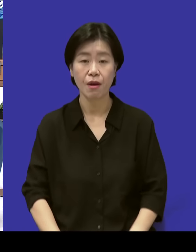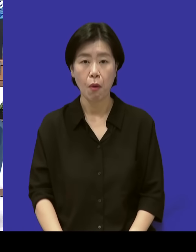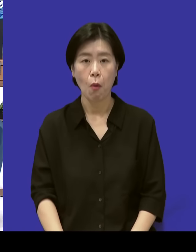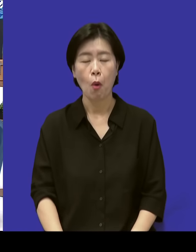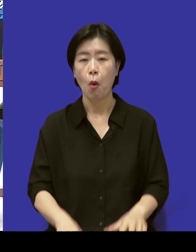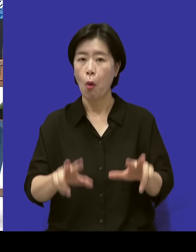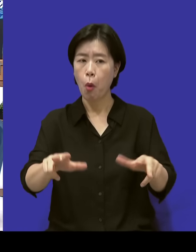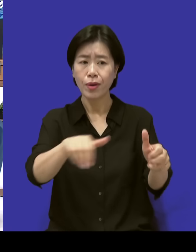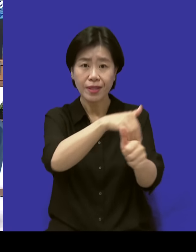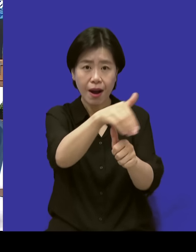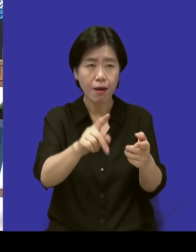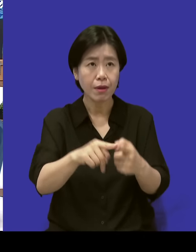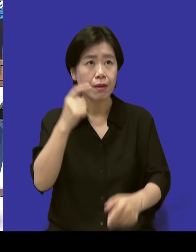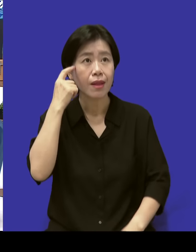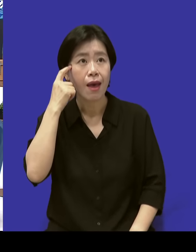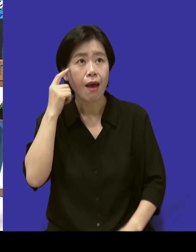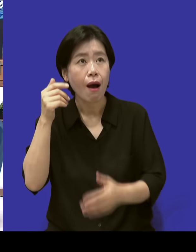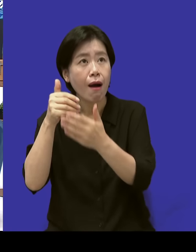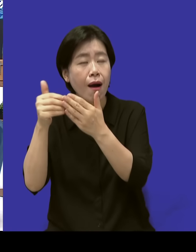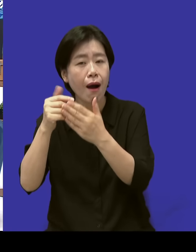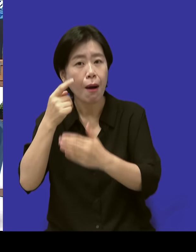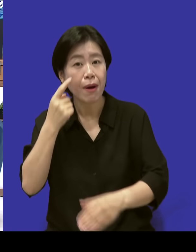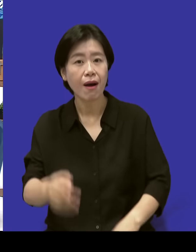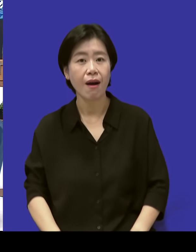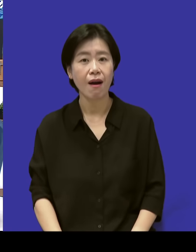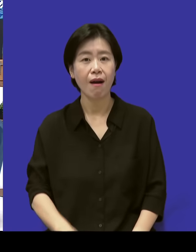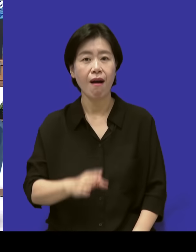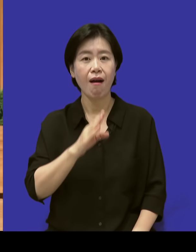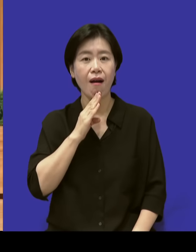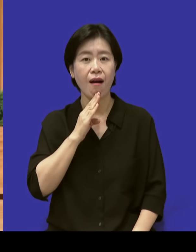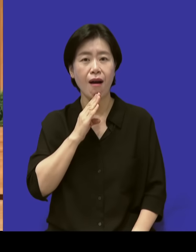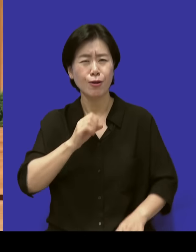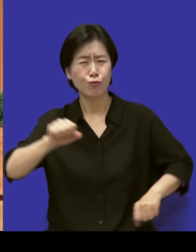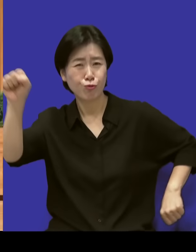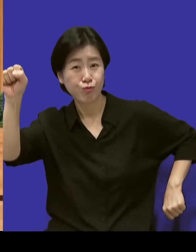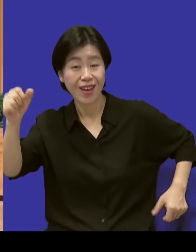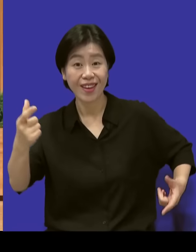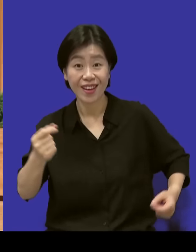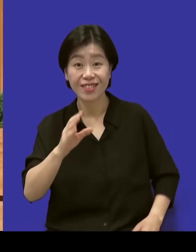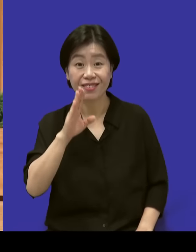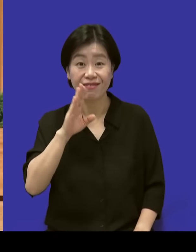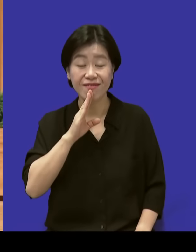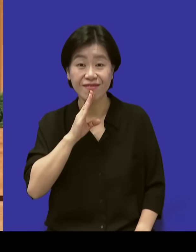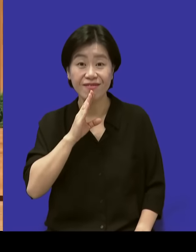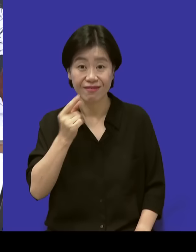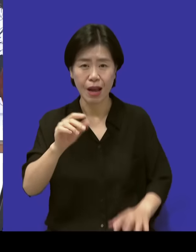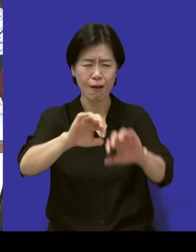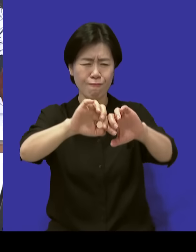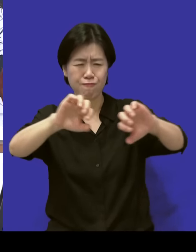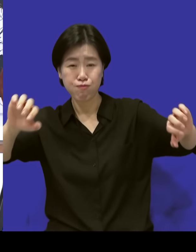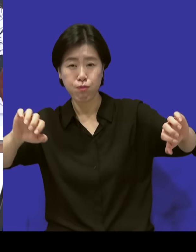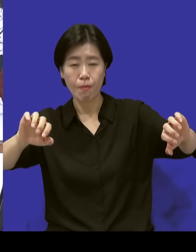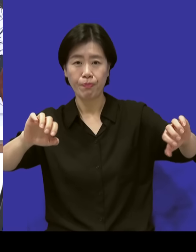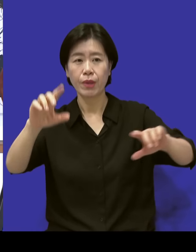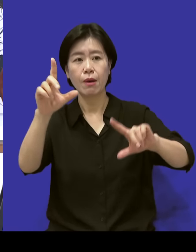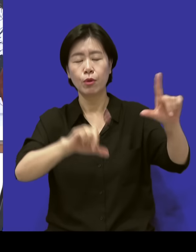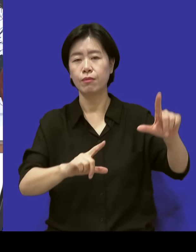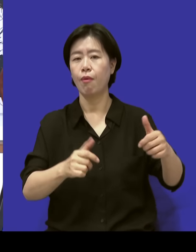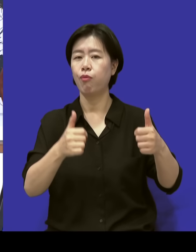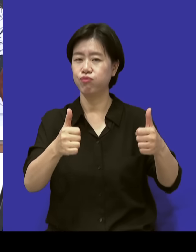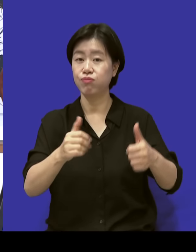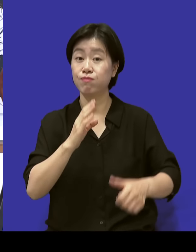딱 돼서 그게 네. 슈퍼맨이잖아요. 네, 그때 고등학교 당시에 너무 멋있어 보였어요. 네, 쫙 열었을 때 할머니를 딱 구출하는 모습이 네. 우리가 어릴 때 보던